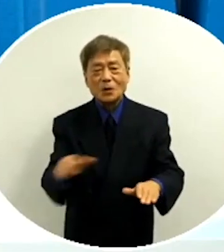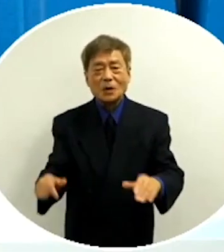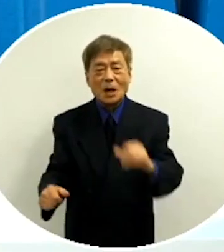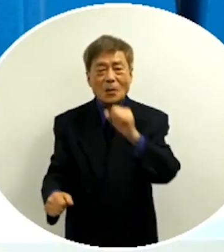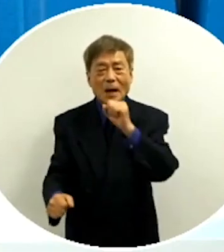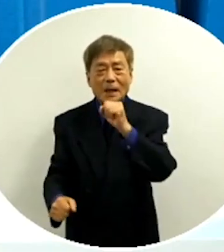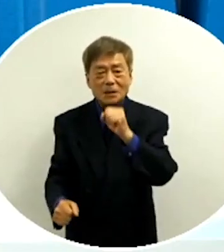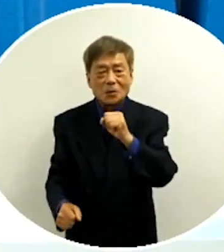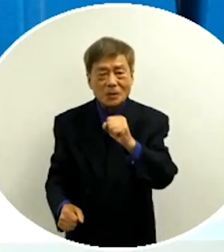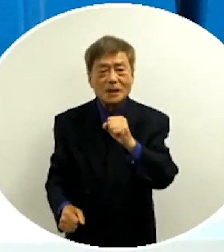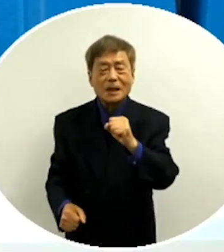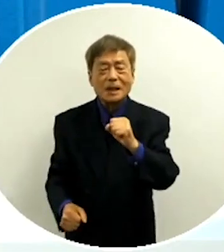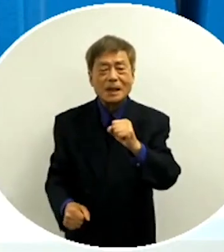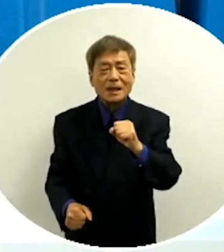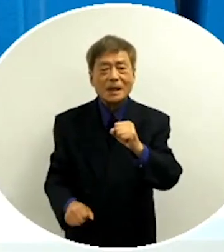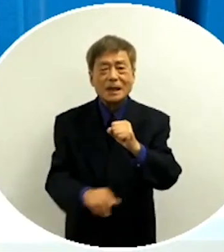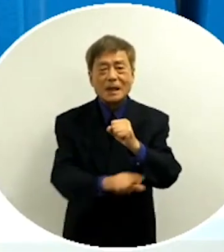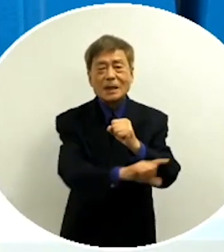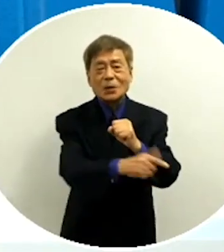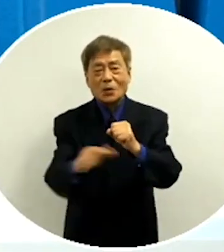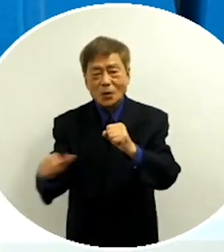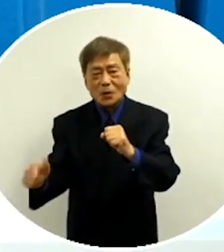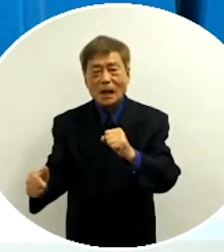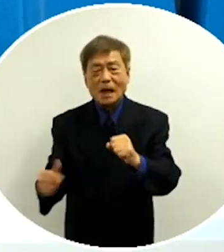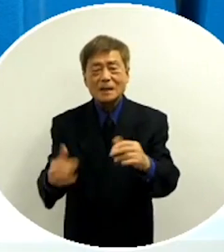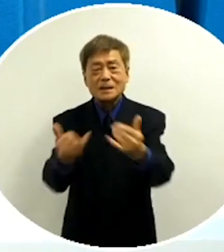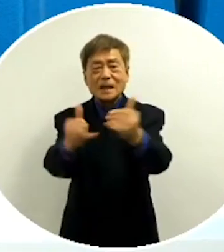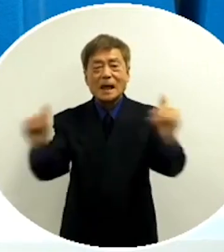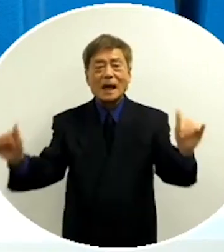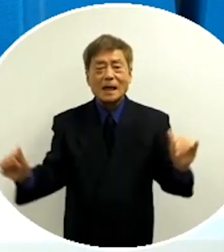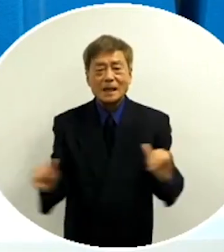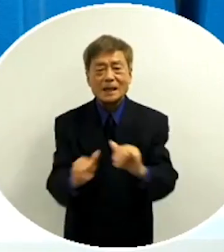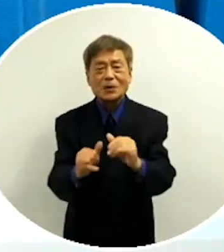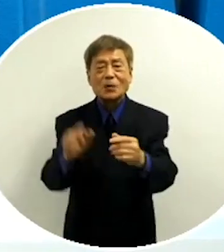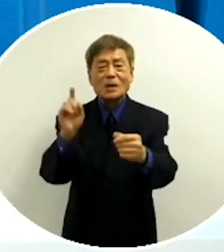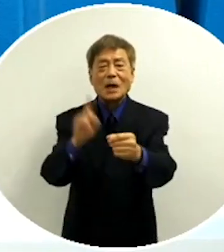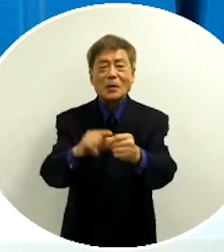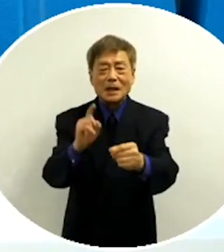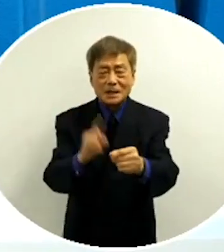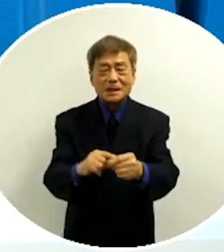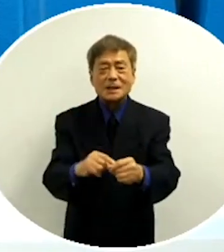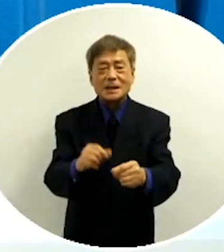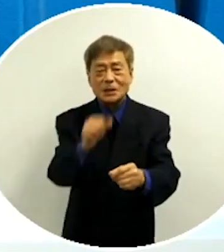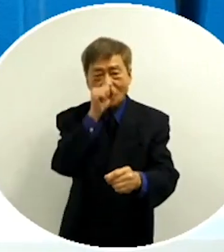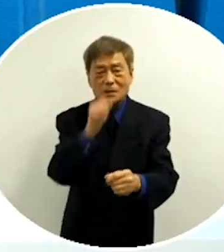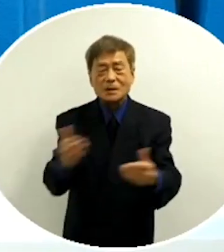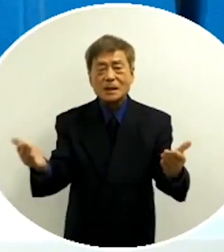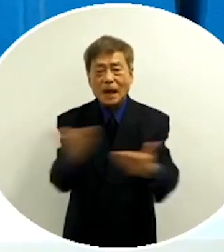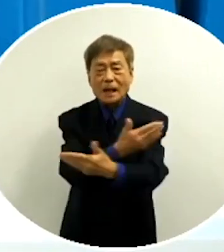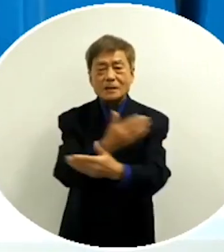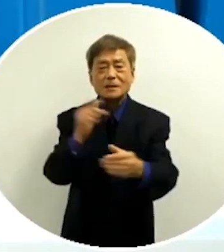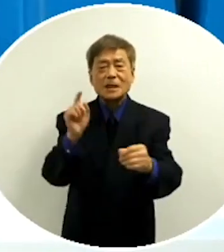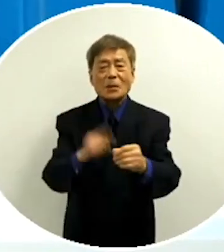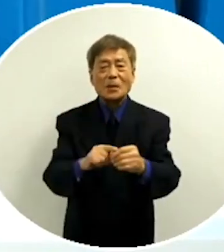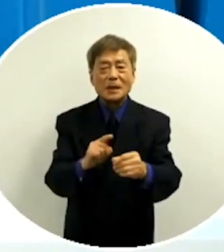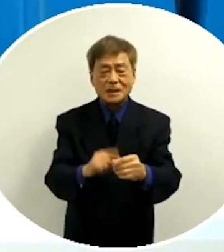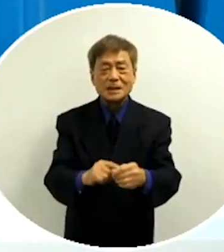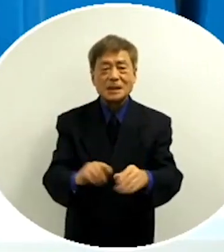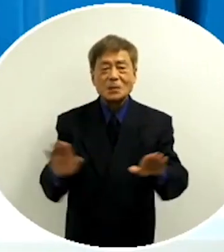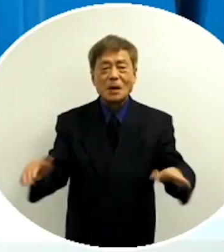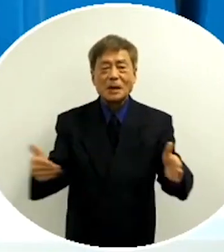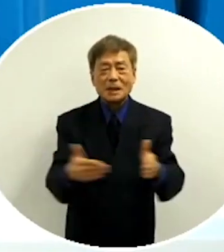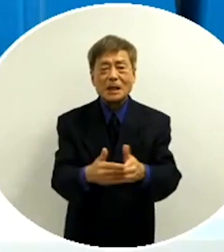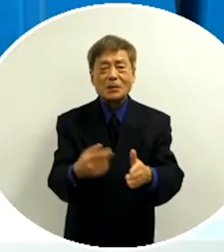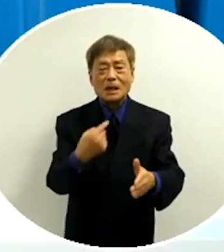思いを持って制作を持って訴え続ければか座が分けることができるっていうのを本当に実感してここまでやってきまし